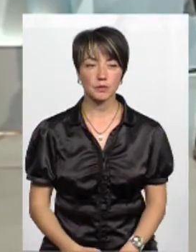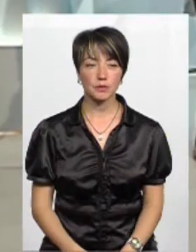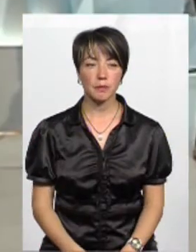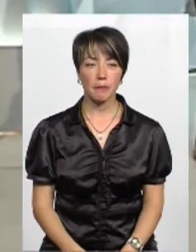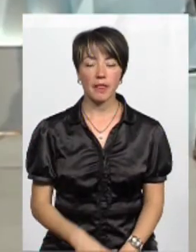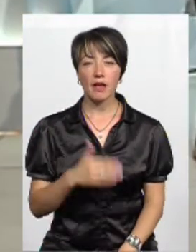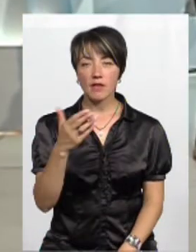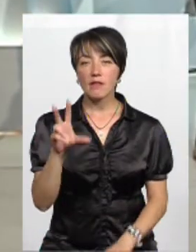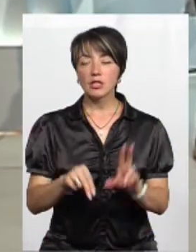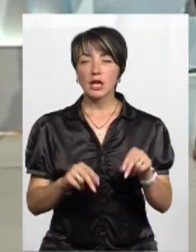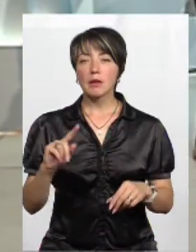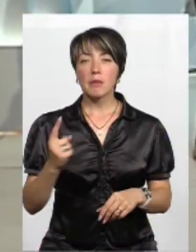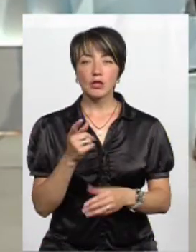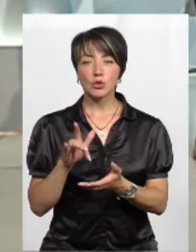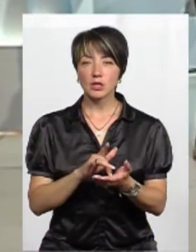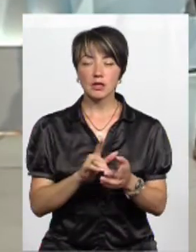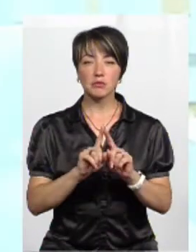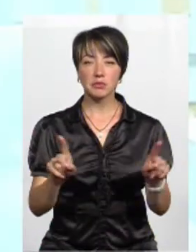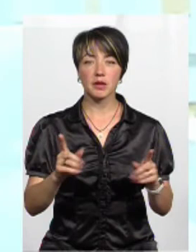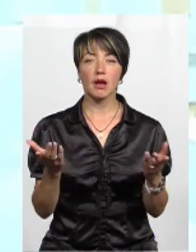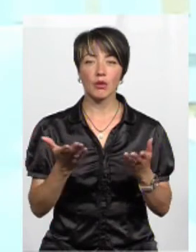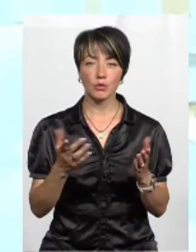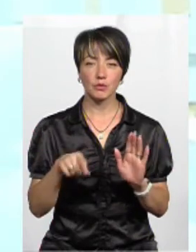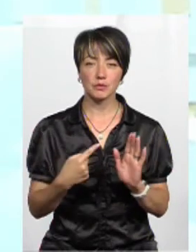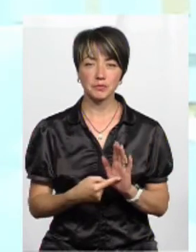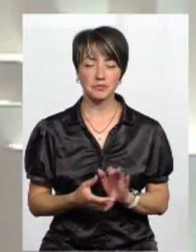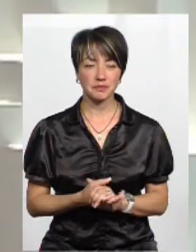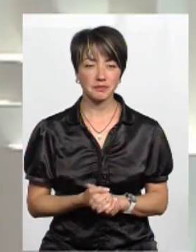Ви вважаєте найкращою такою туристичною родинкою на Хмельниччині що?